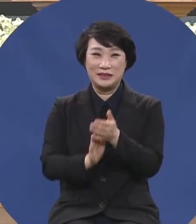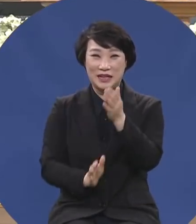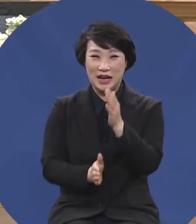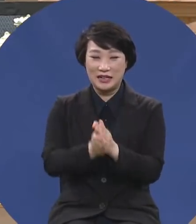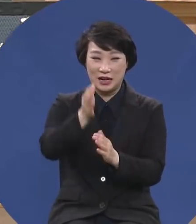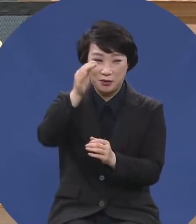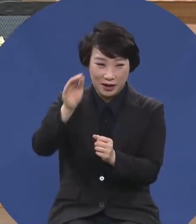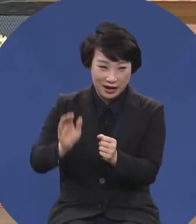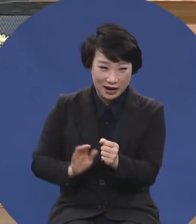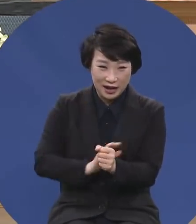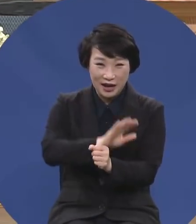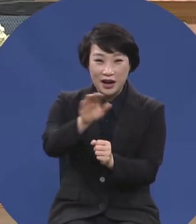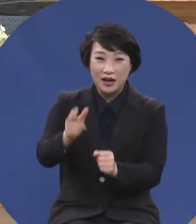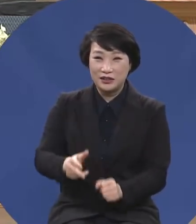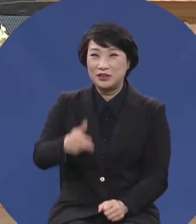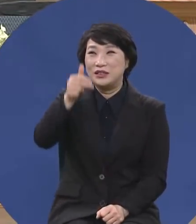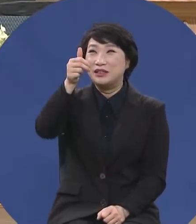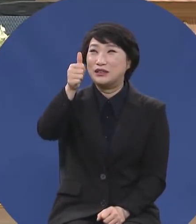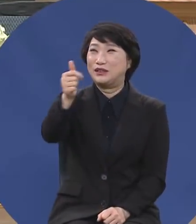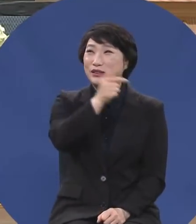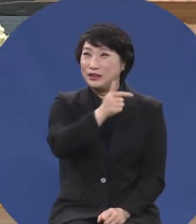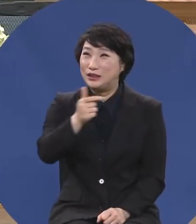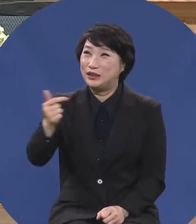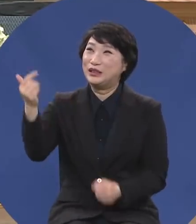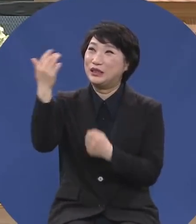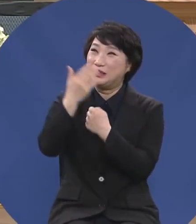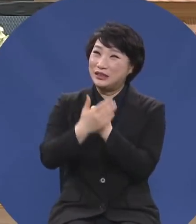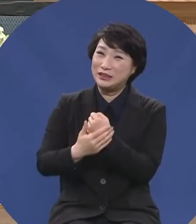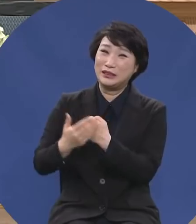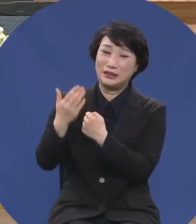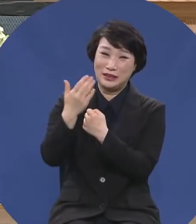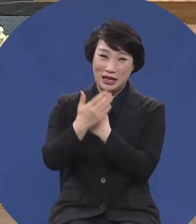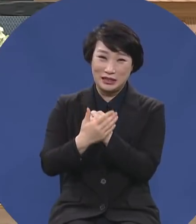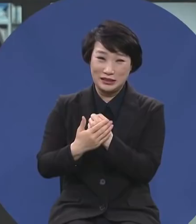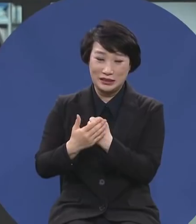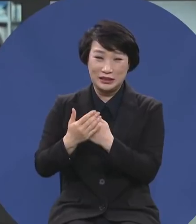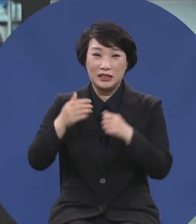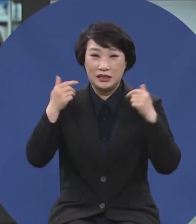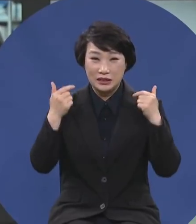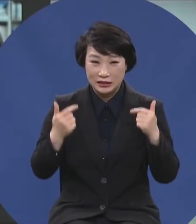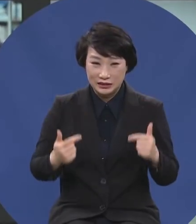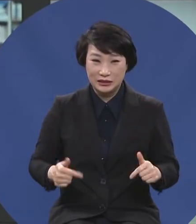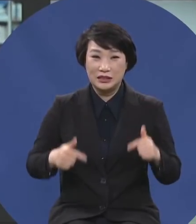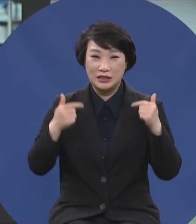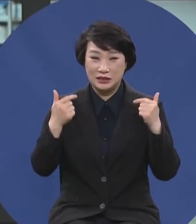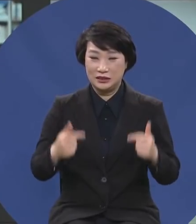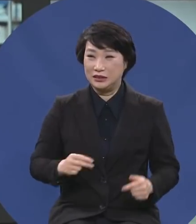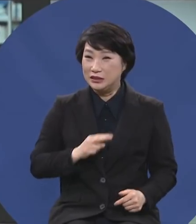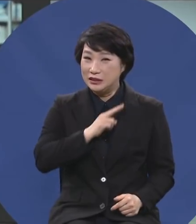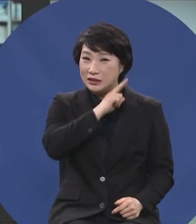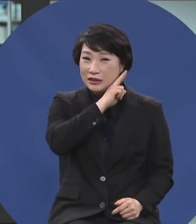한없는 사랑과 그 크신 은혜를 늘